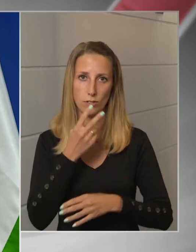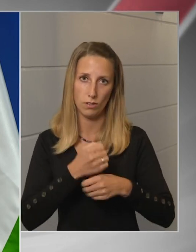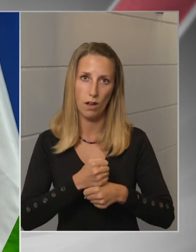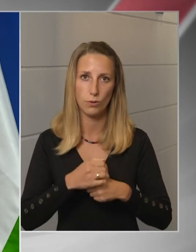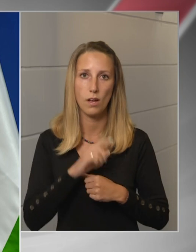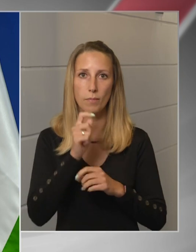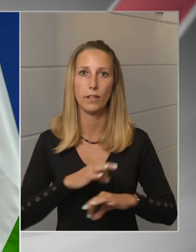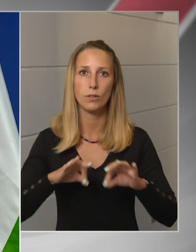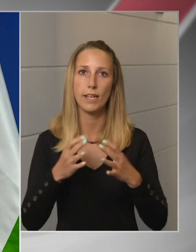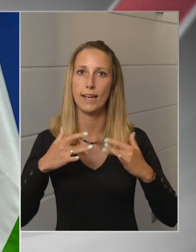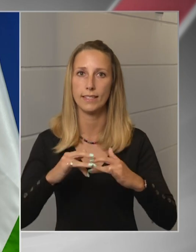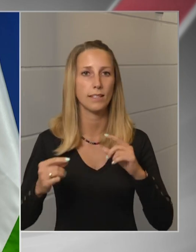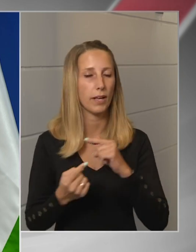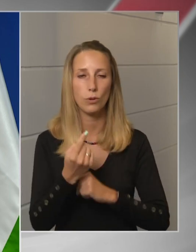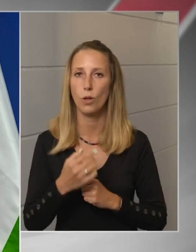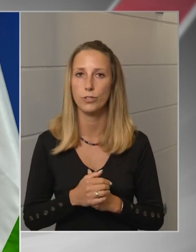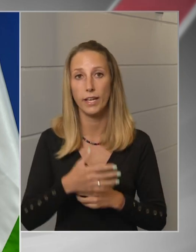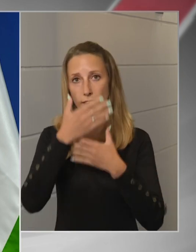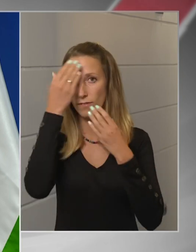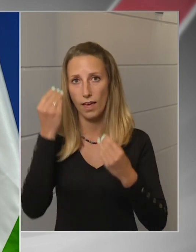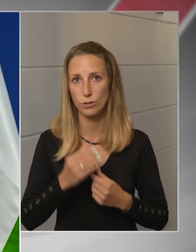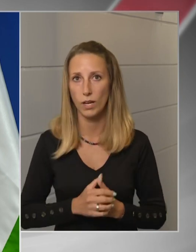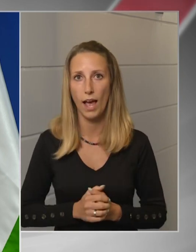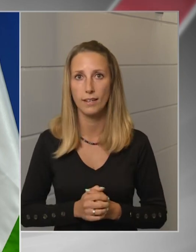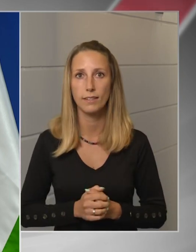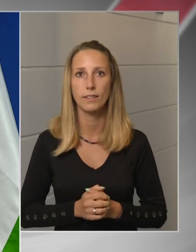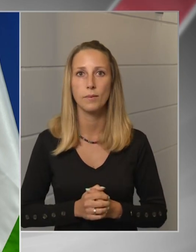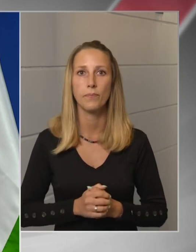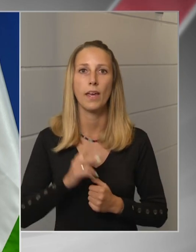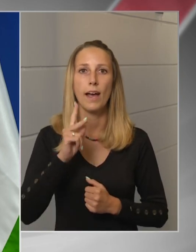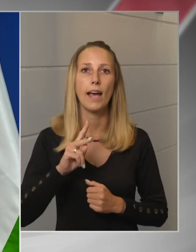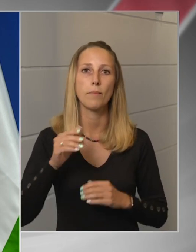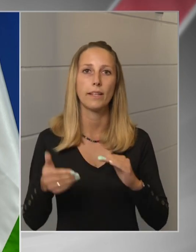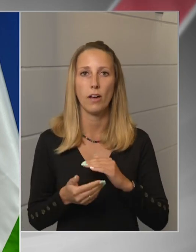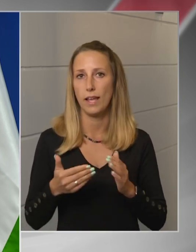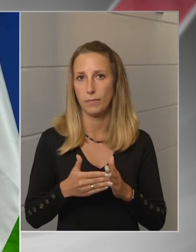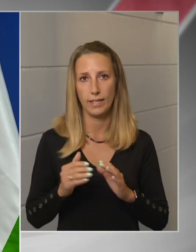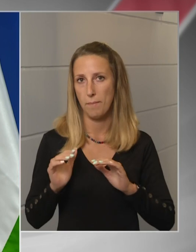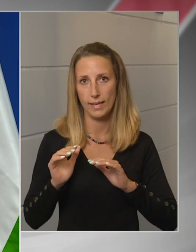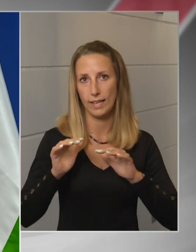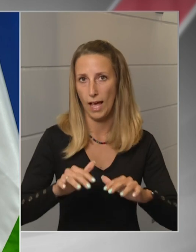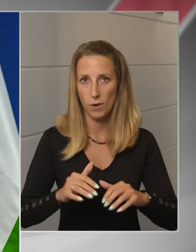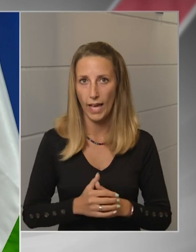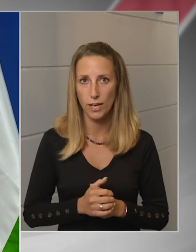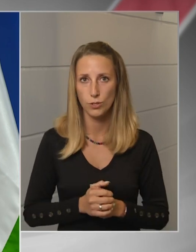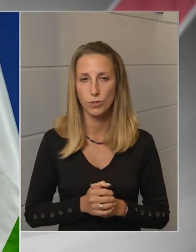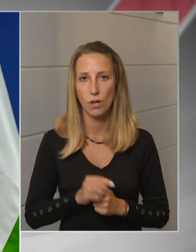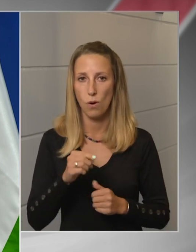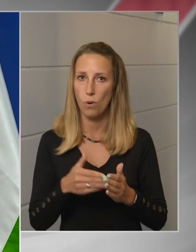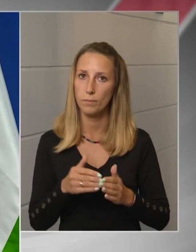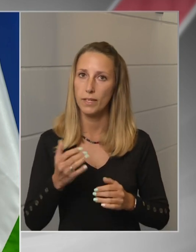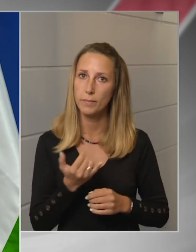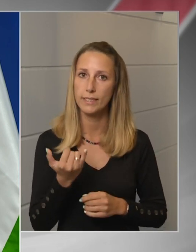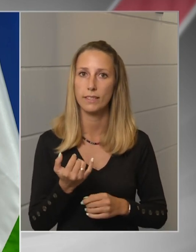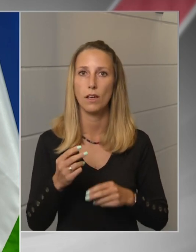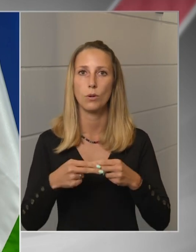Magyarország helyzetében különösen. Ne felejtsük el, hogy eddig Kárpáthalját még nem érte támadás, és ott még mindig